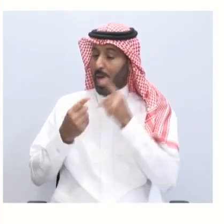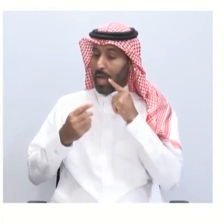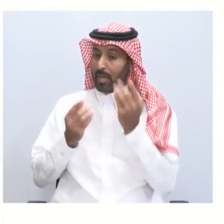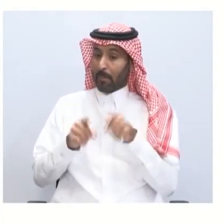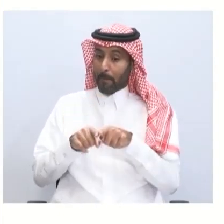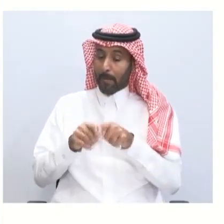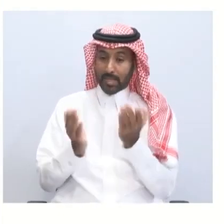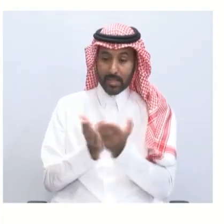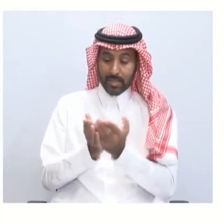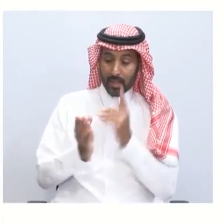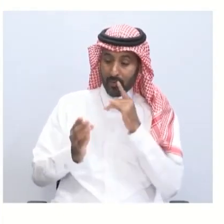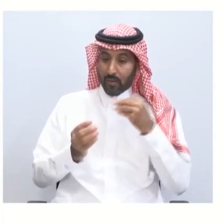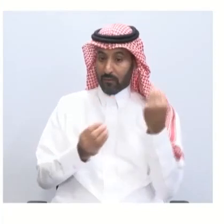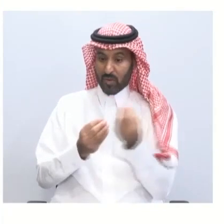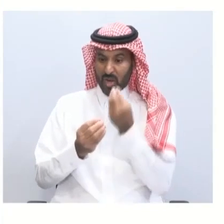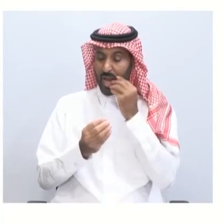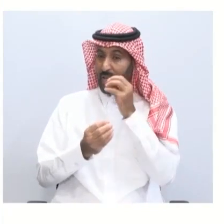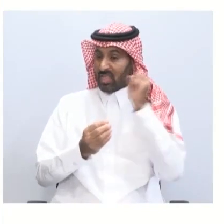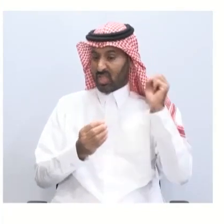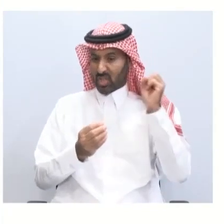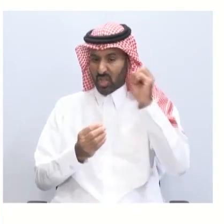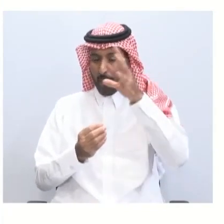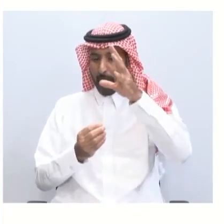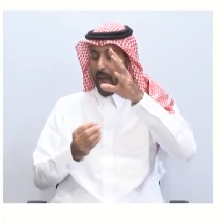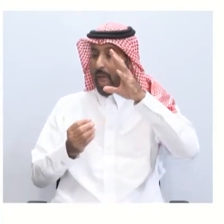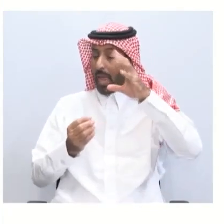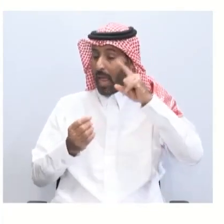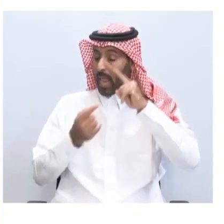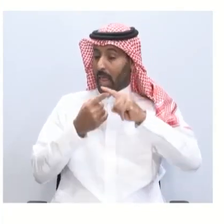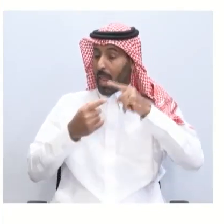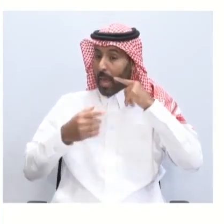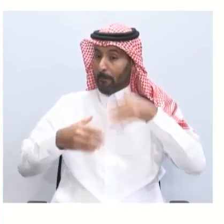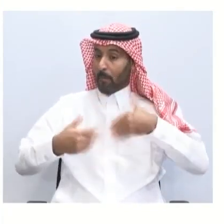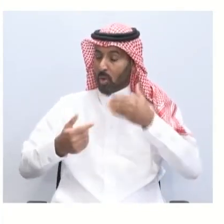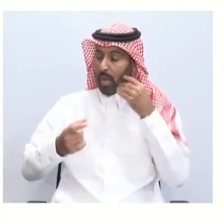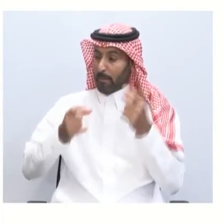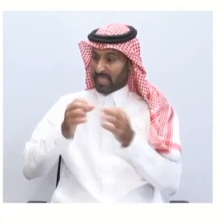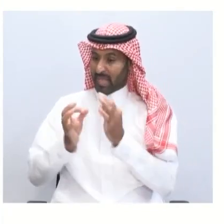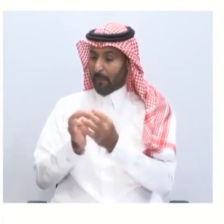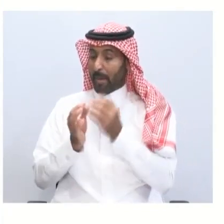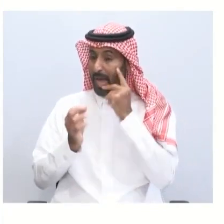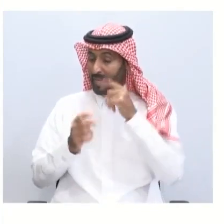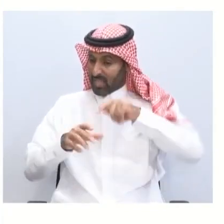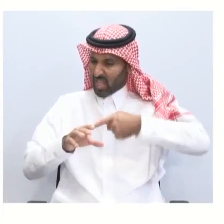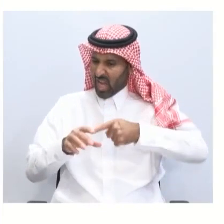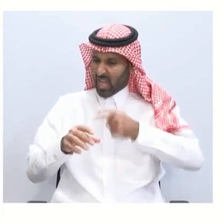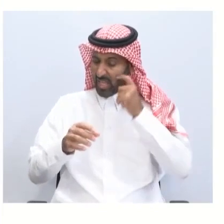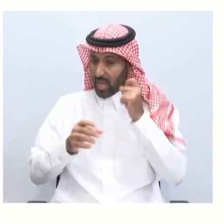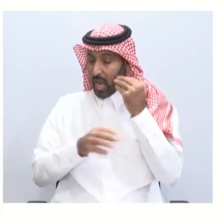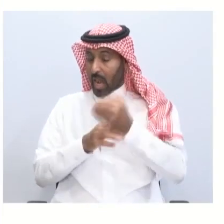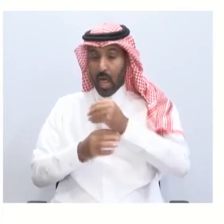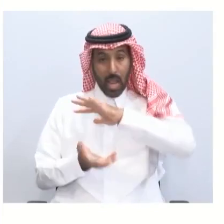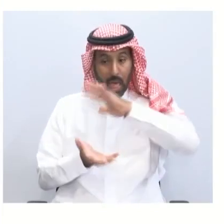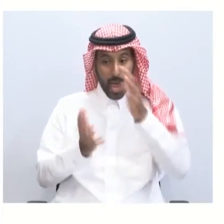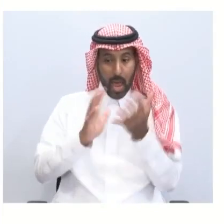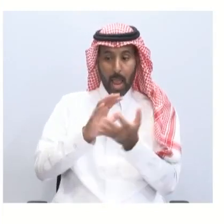مدرسته في الرحله الصباحيه للمؤتمر التقني العالمي ليب